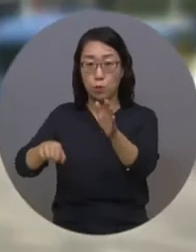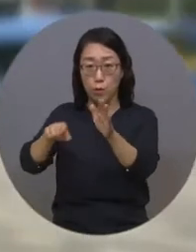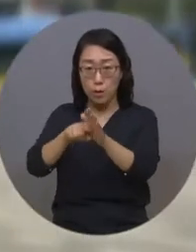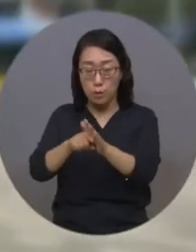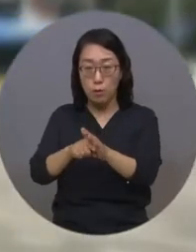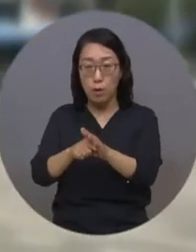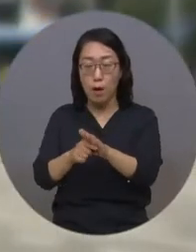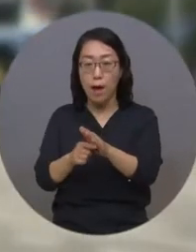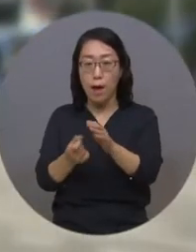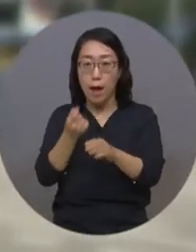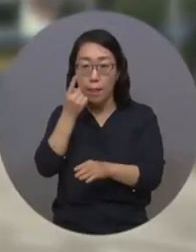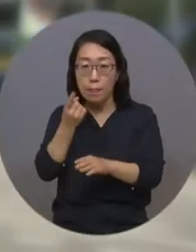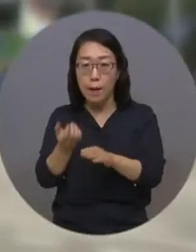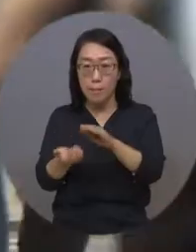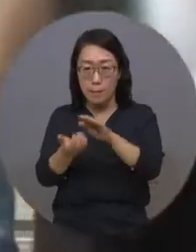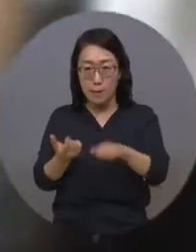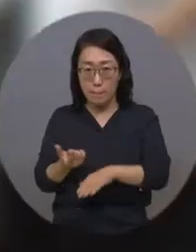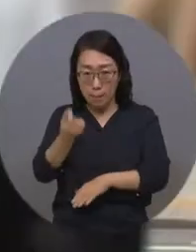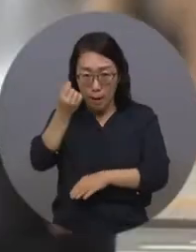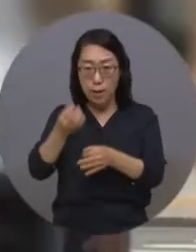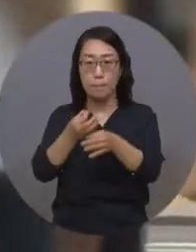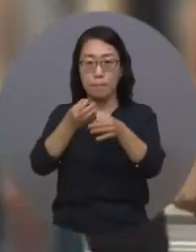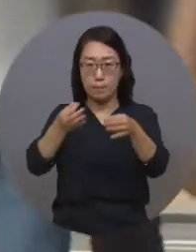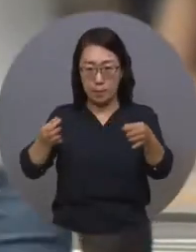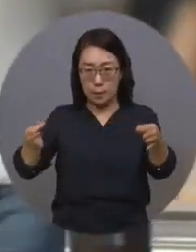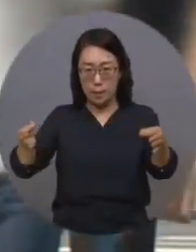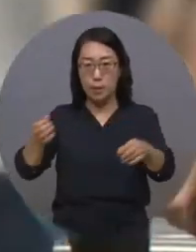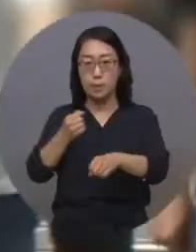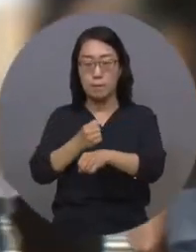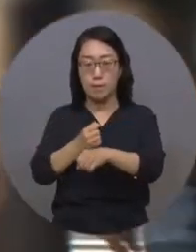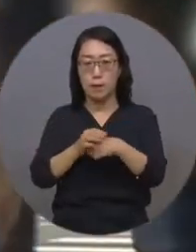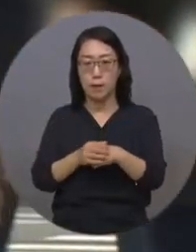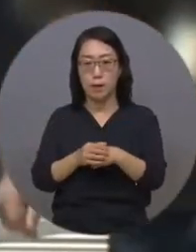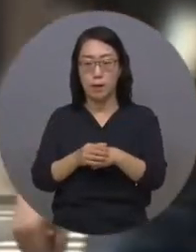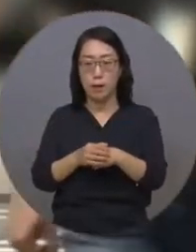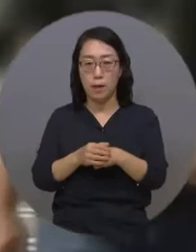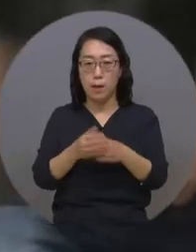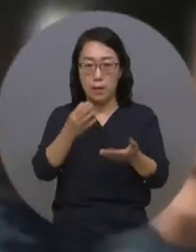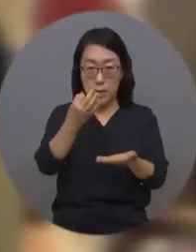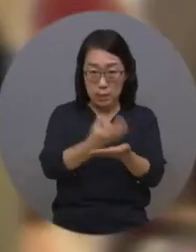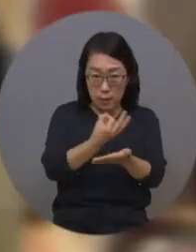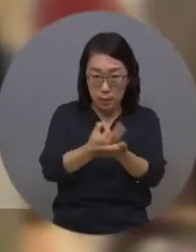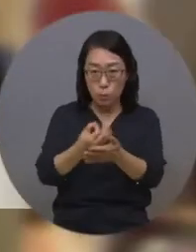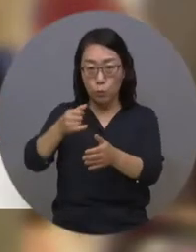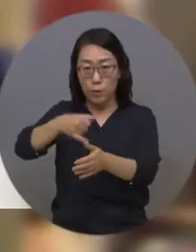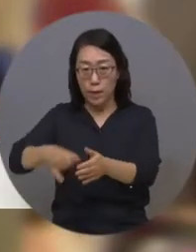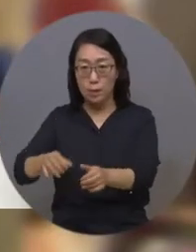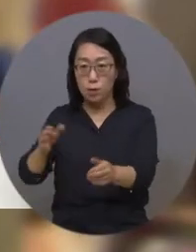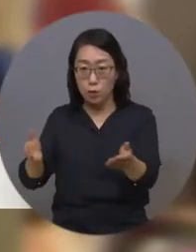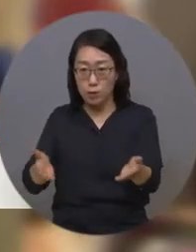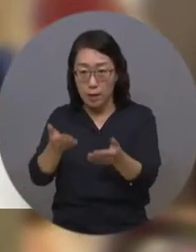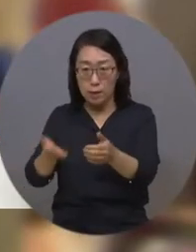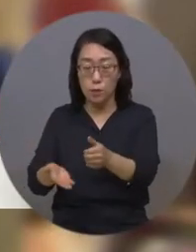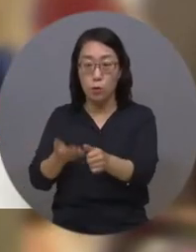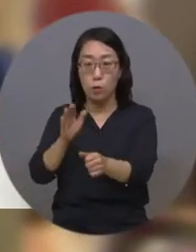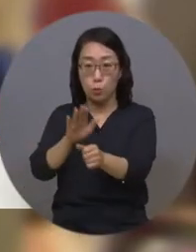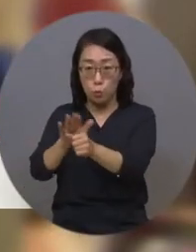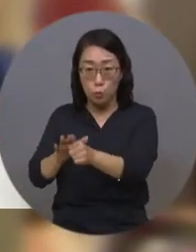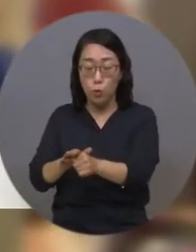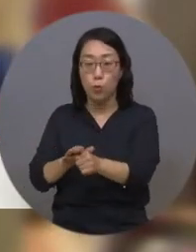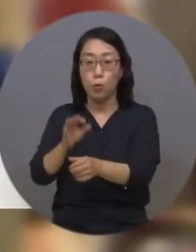시기를 한 달 이상 앞당긴 것입니다 글로 자녀 장려금 은 정부가 조 소드 까고 의 근로의욕을